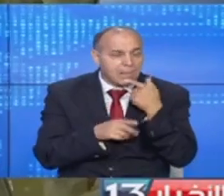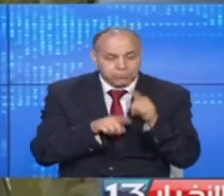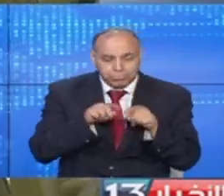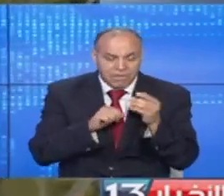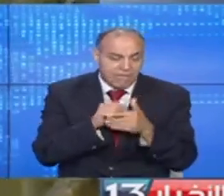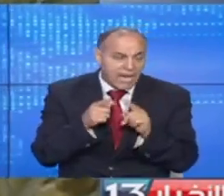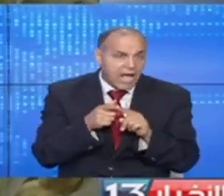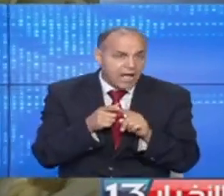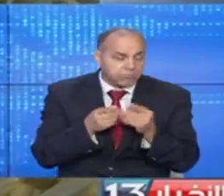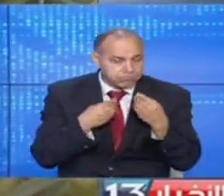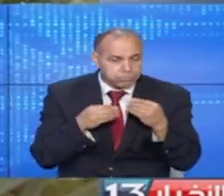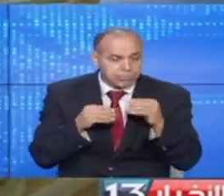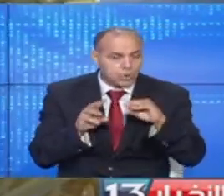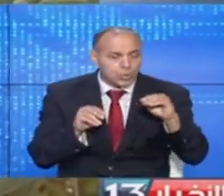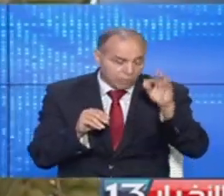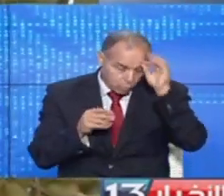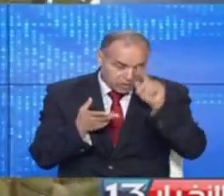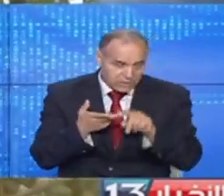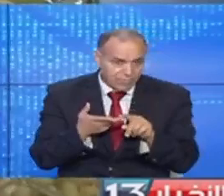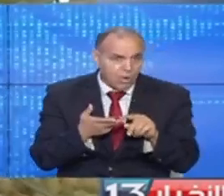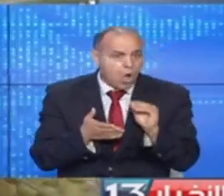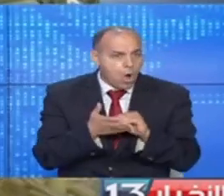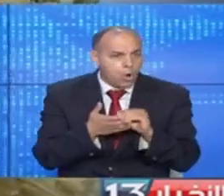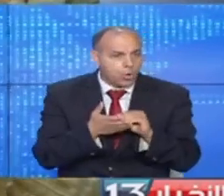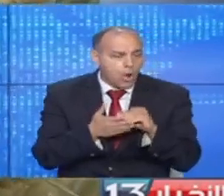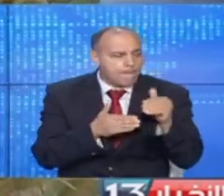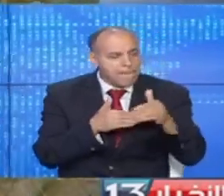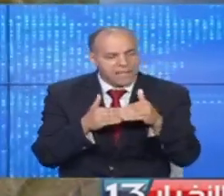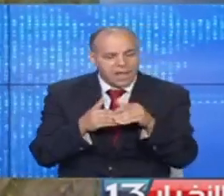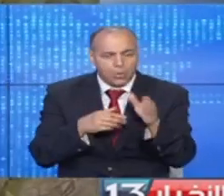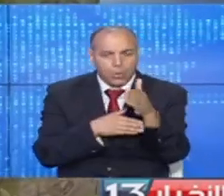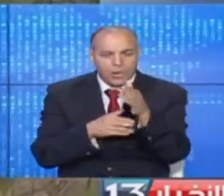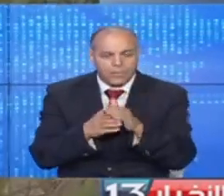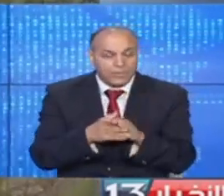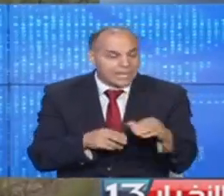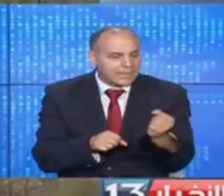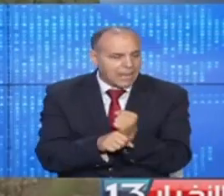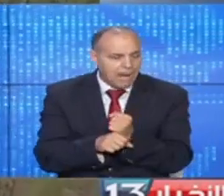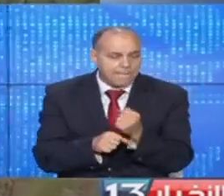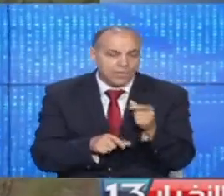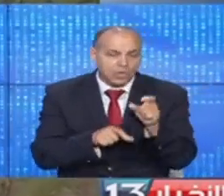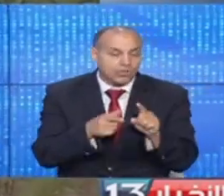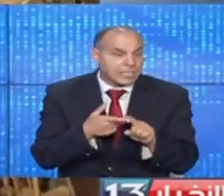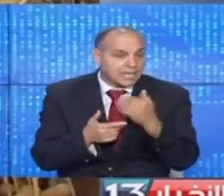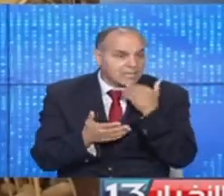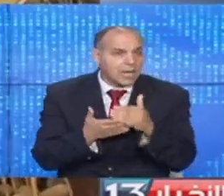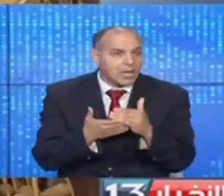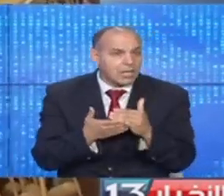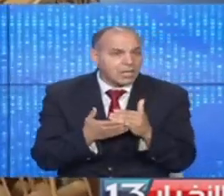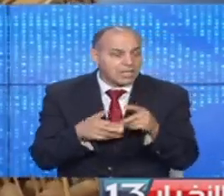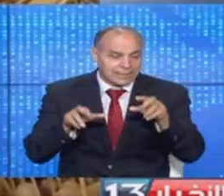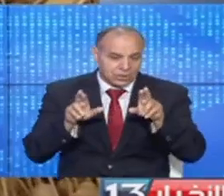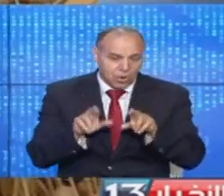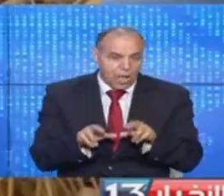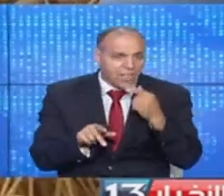فلاحي يروج في الاسواق المحليه والمجاوره تعمل عديد الاطراف على استعاده